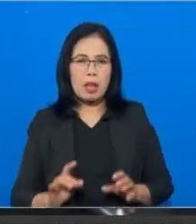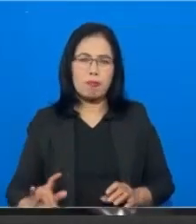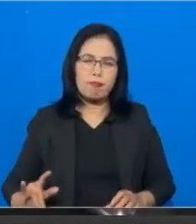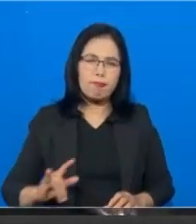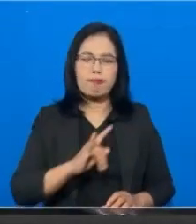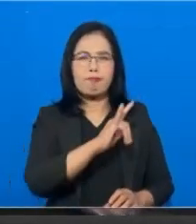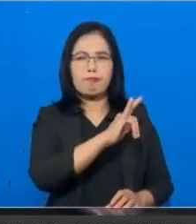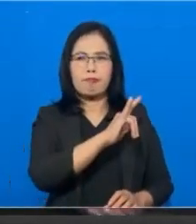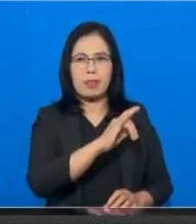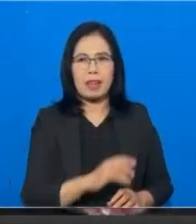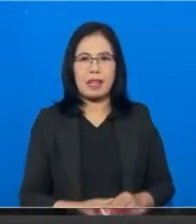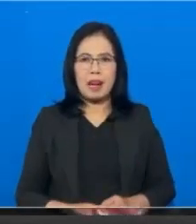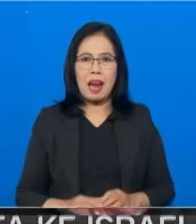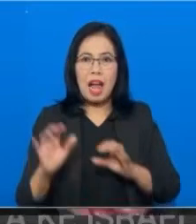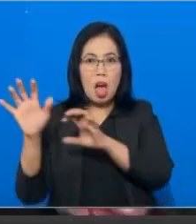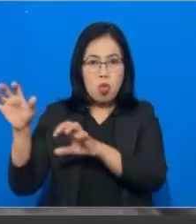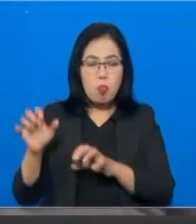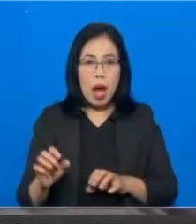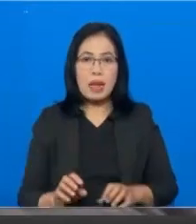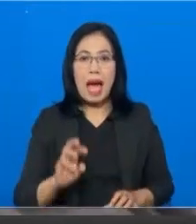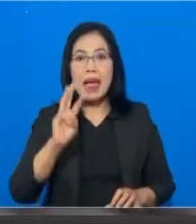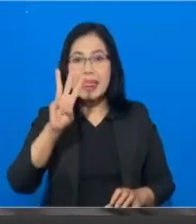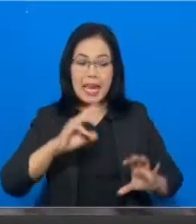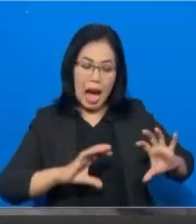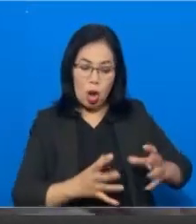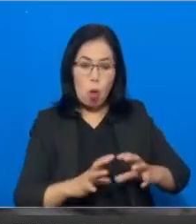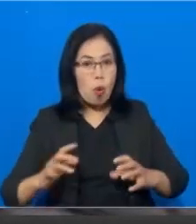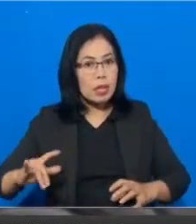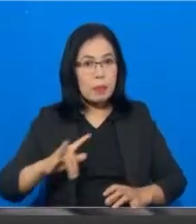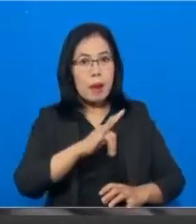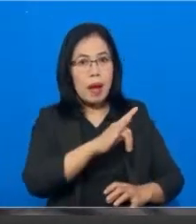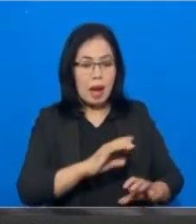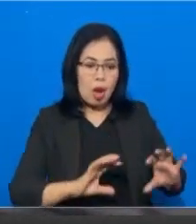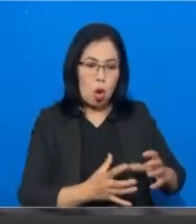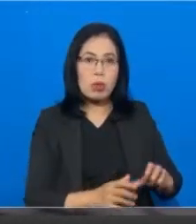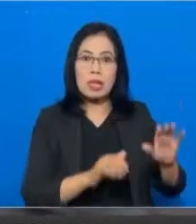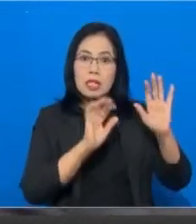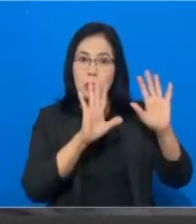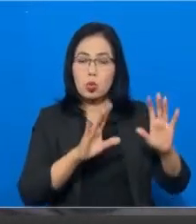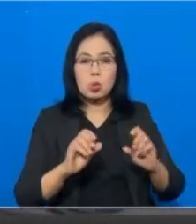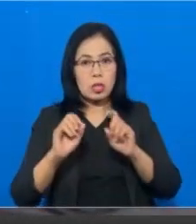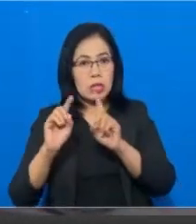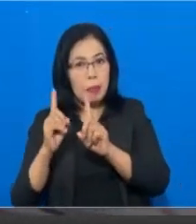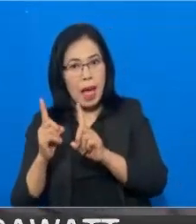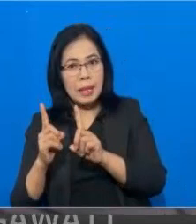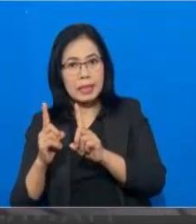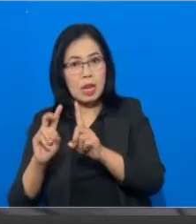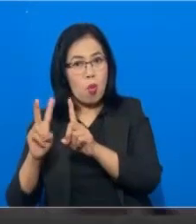haji Kabupaten Tuban terbagi dalam 3 kelompok terbang, yakni kloter 10, 11, dan